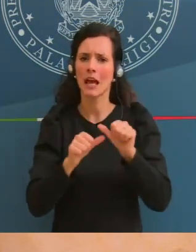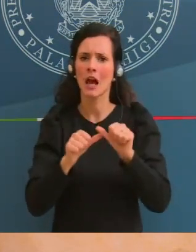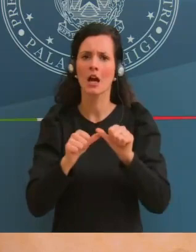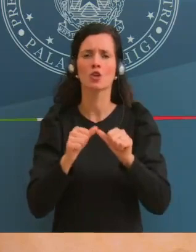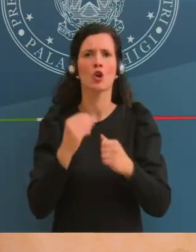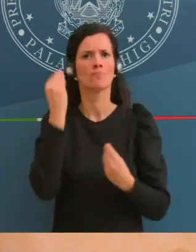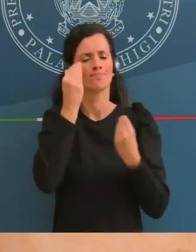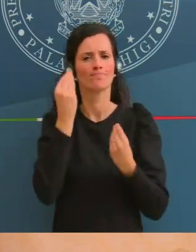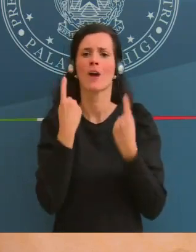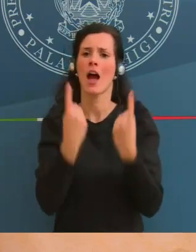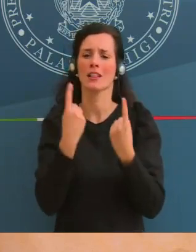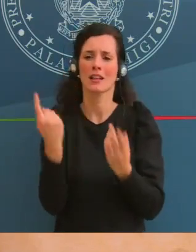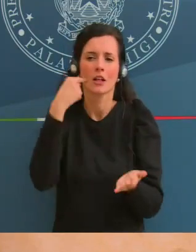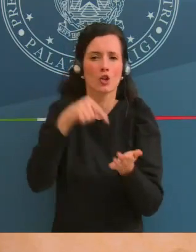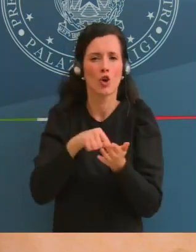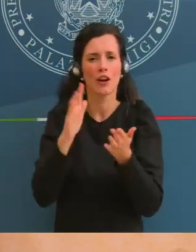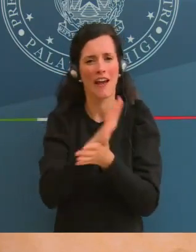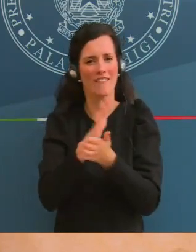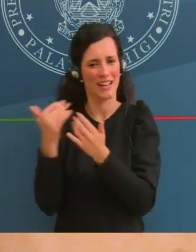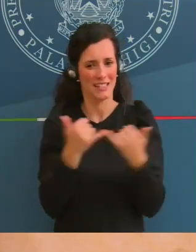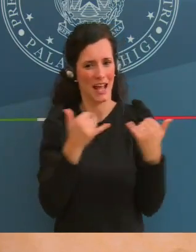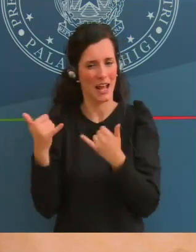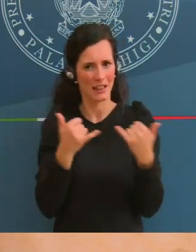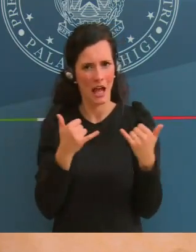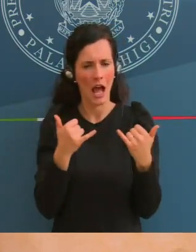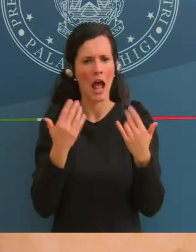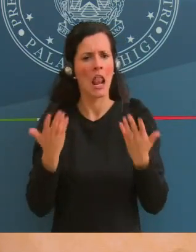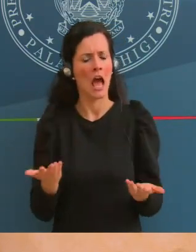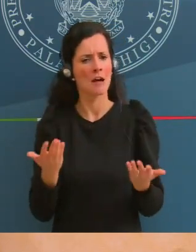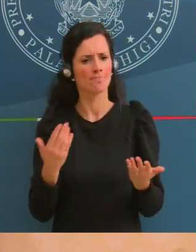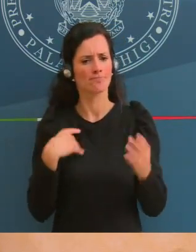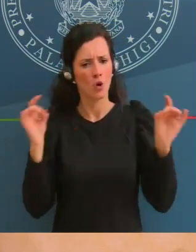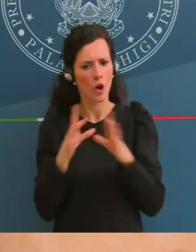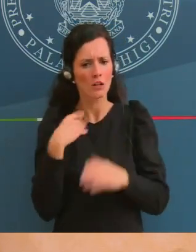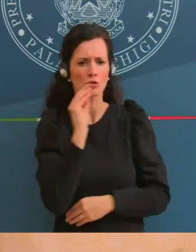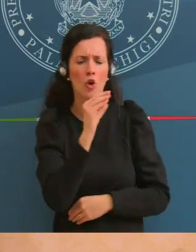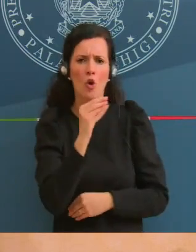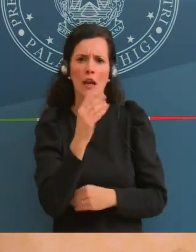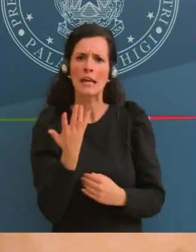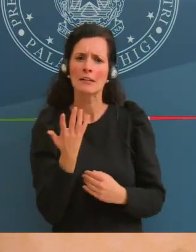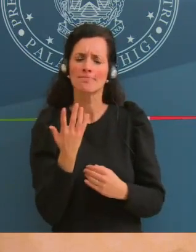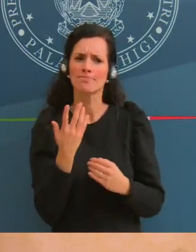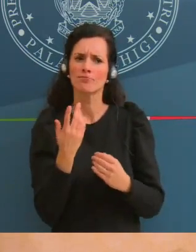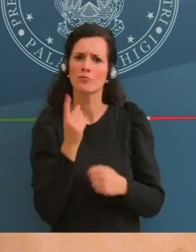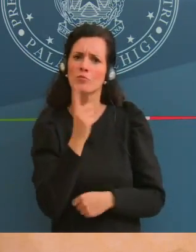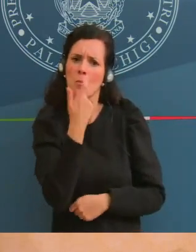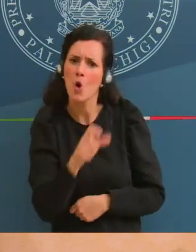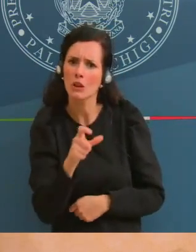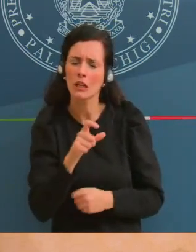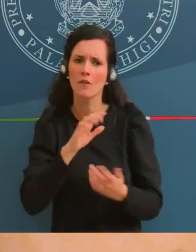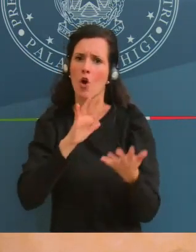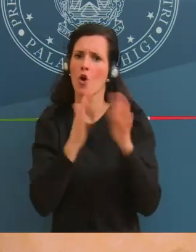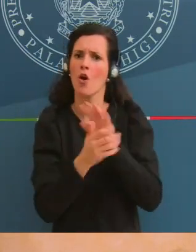al 7 gennaio per garantire il rientro in aula in piena sicurezza e poi ne approfitto per l'immancabile